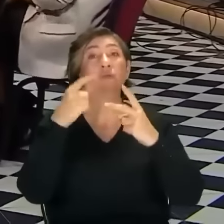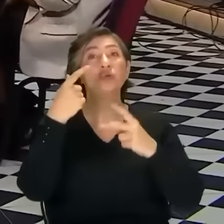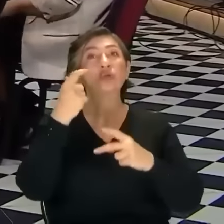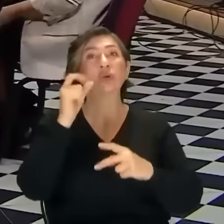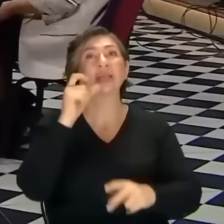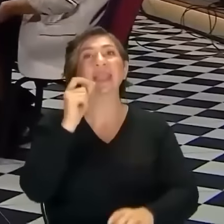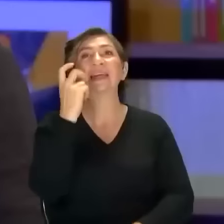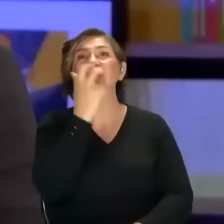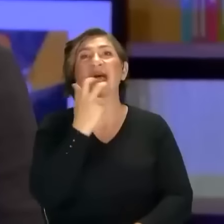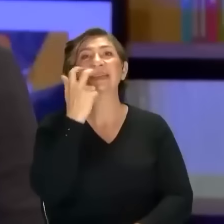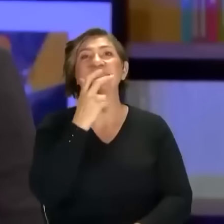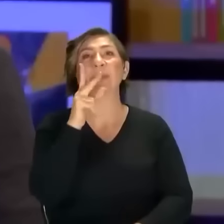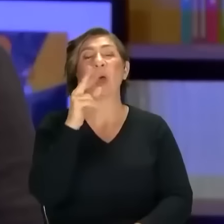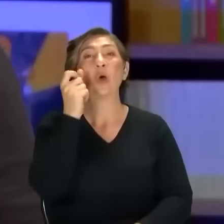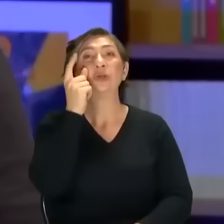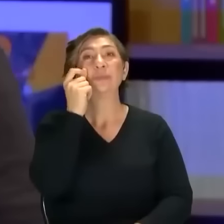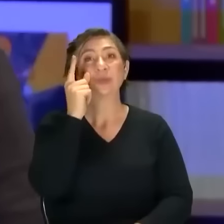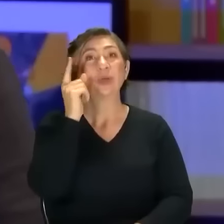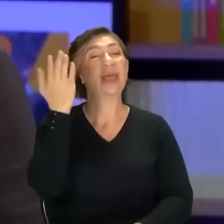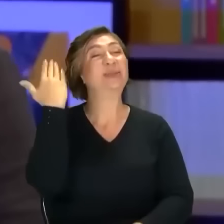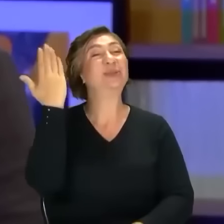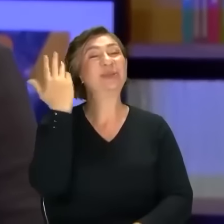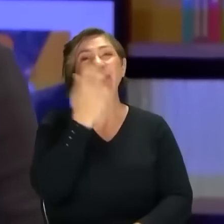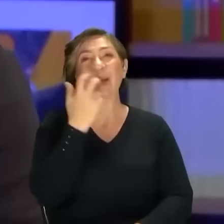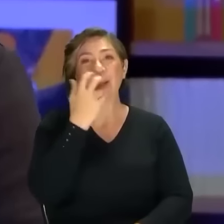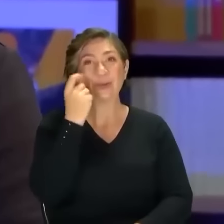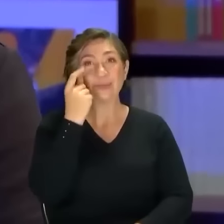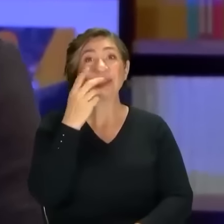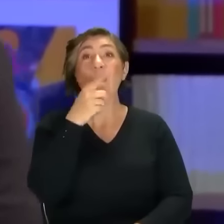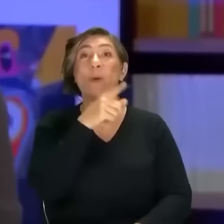90lar şarkısı gibi bir özlemişiz yani o dönem